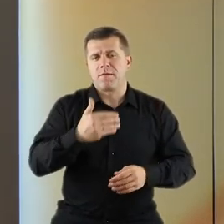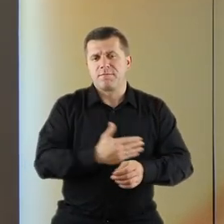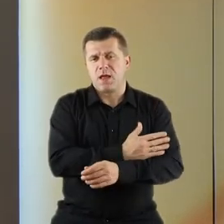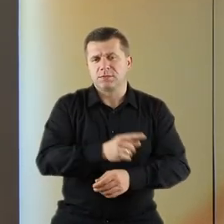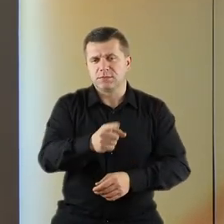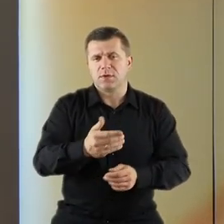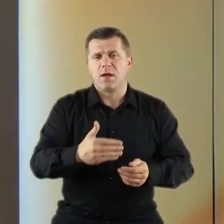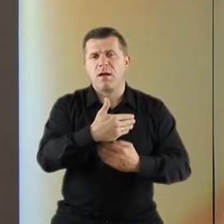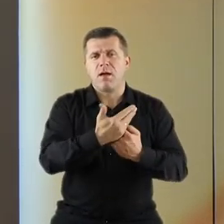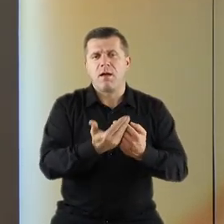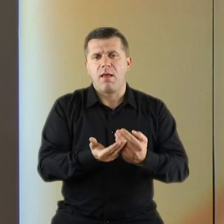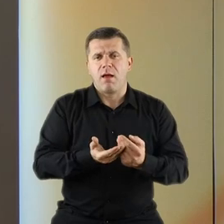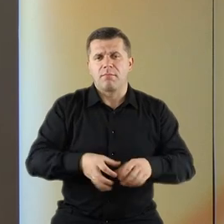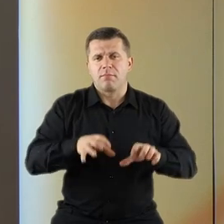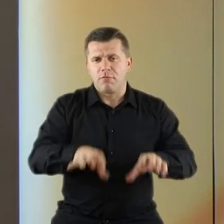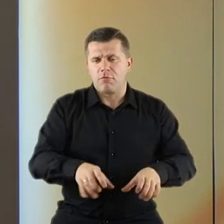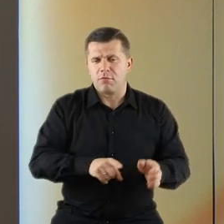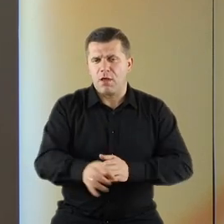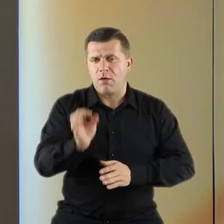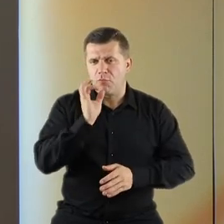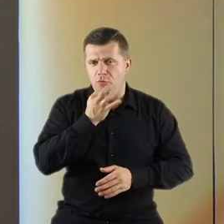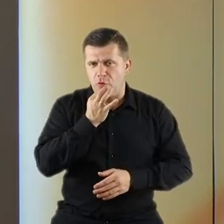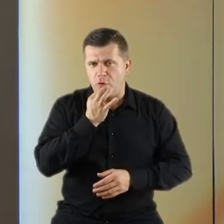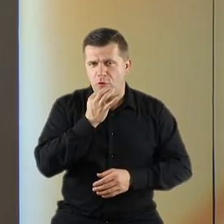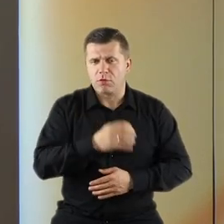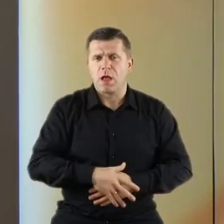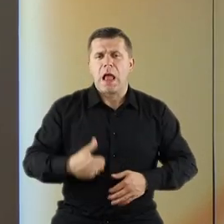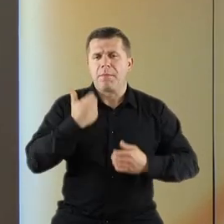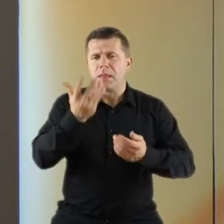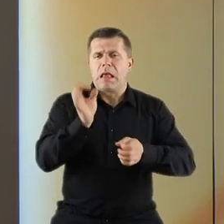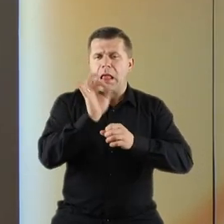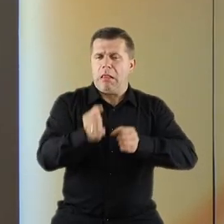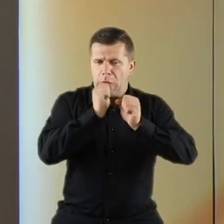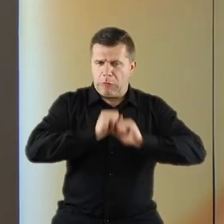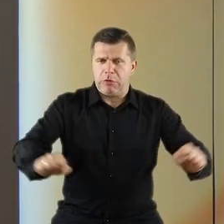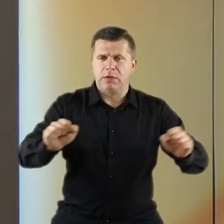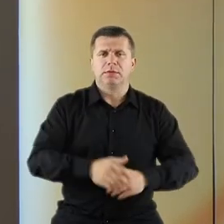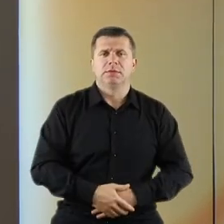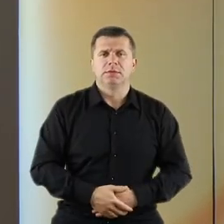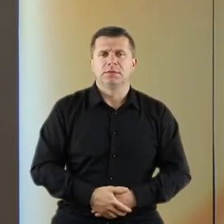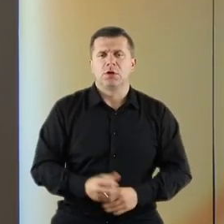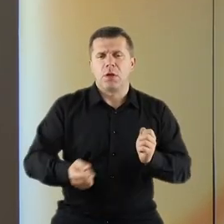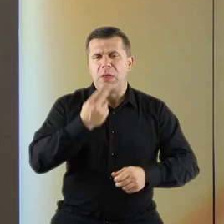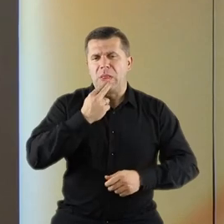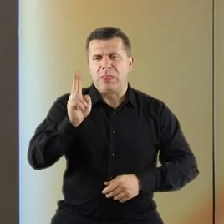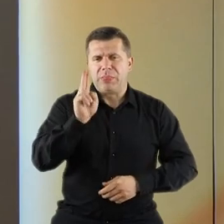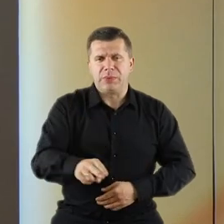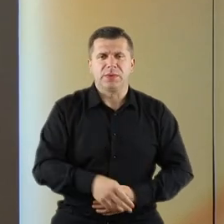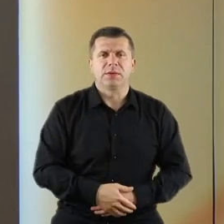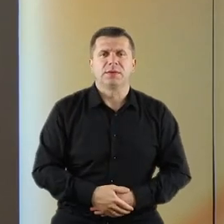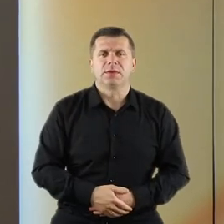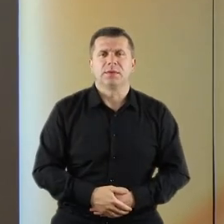kładzie przed końmi solą zasypia na państwa młodych aby i chodu roku uchronić spluwanie oczywiście